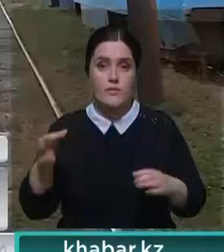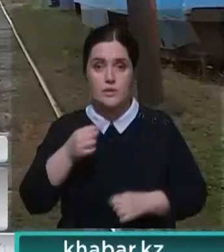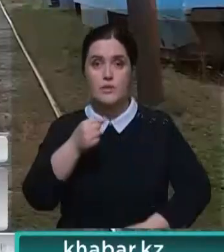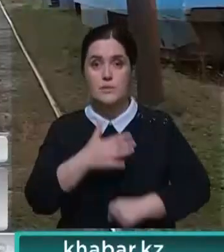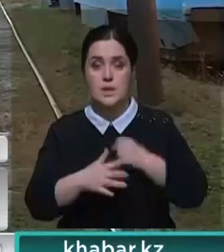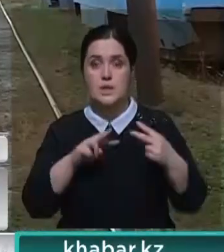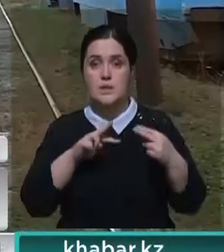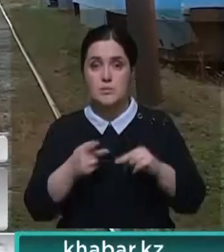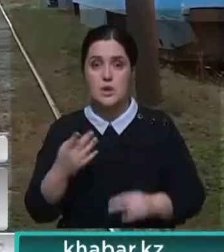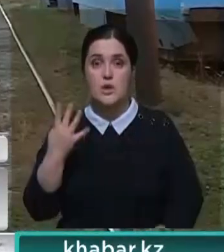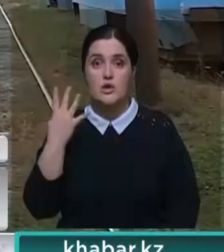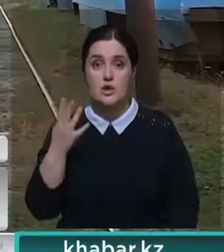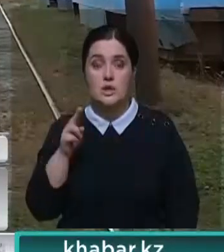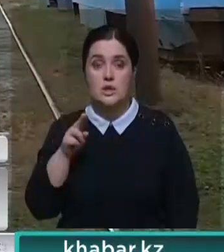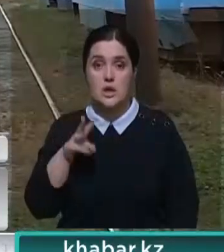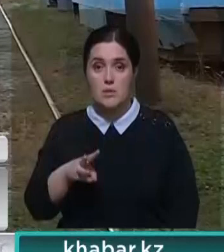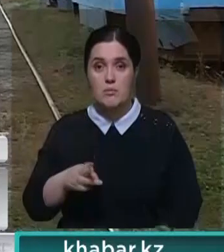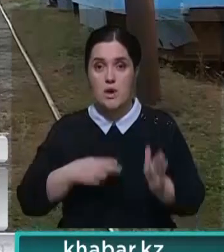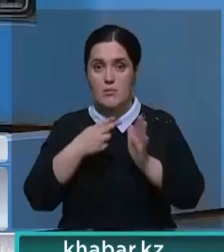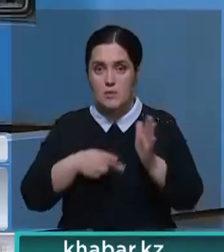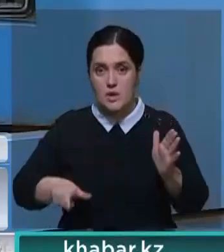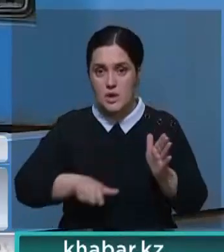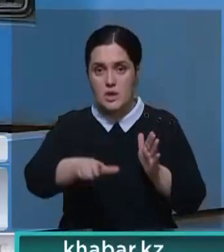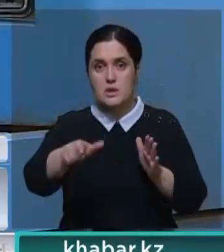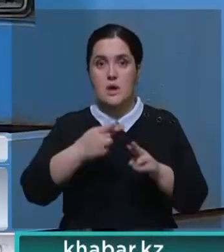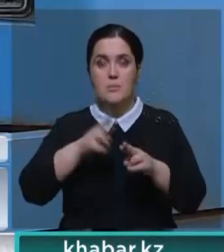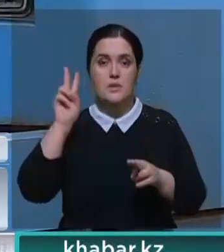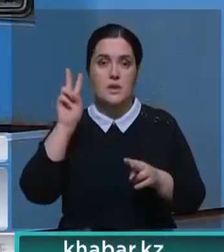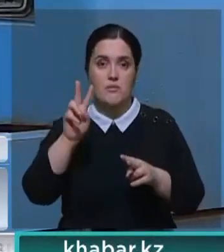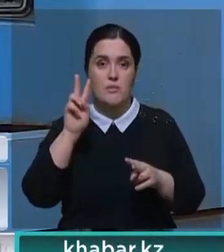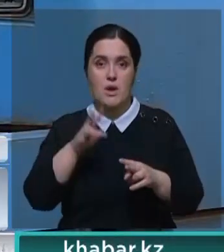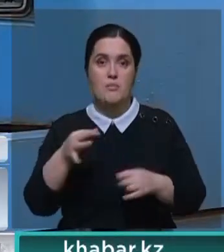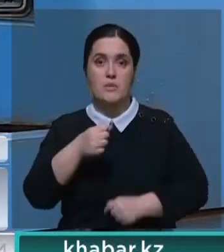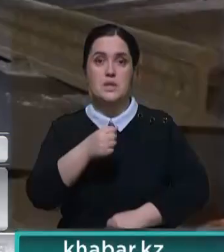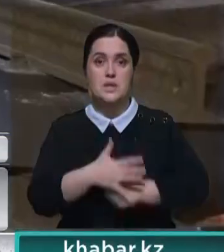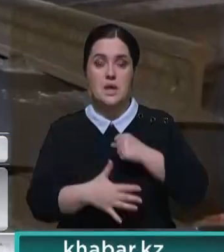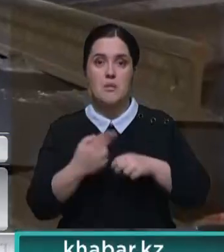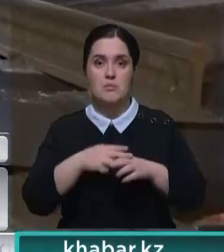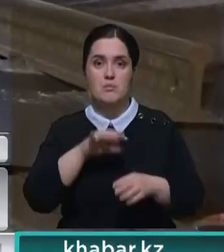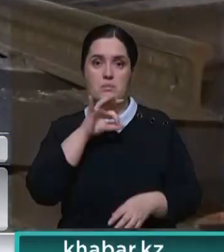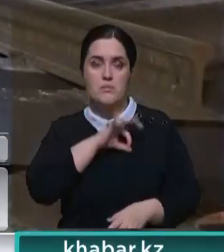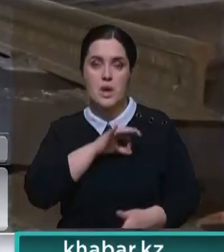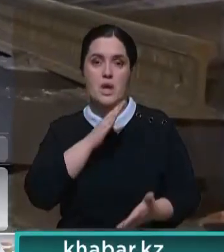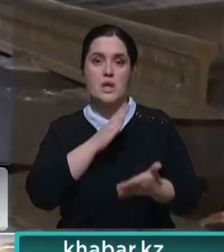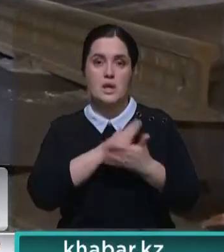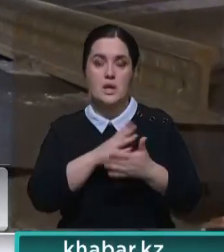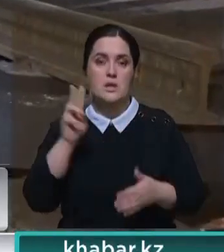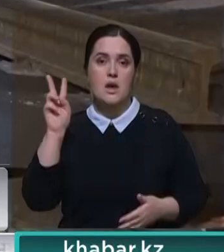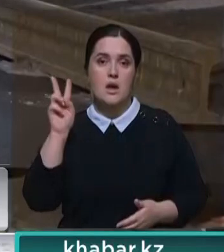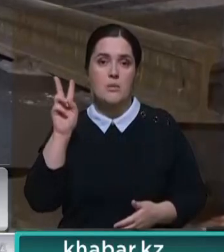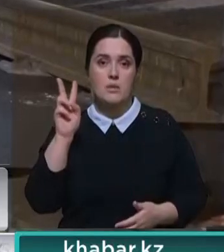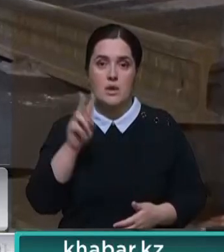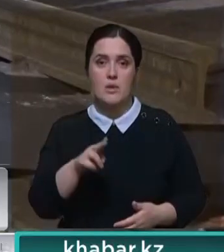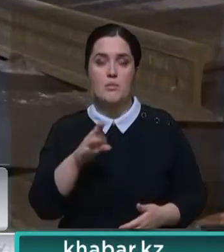вагонов в областном центре заменили свыше 4 километров рельсов. К слову, трамвайные перевозки в областном центре остаются